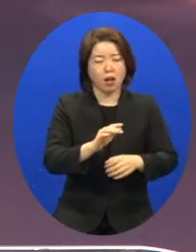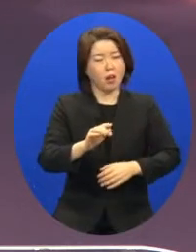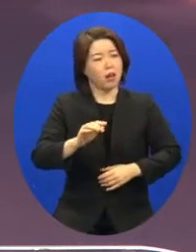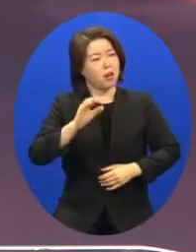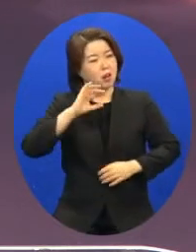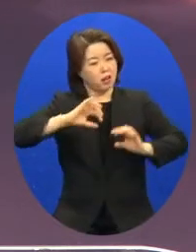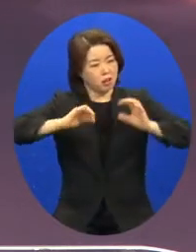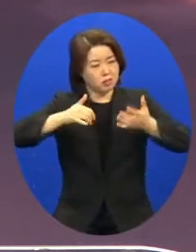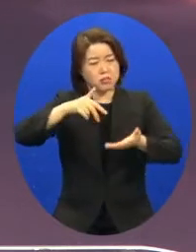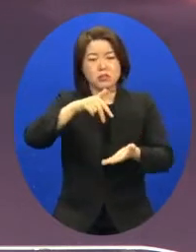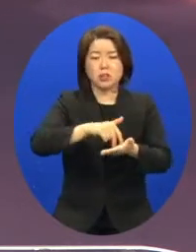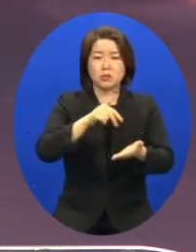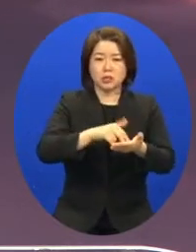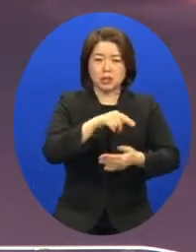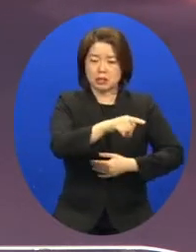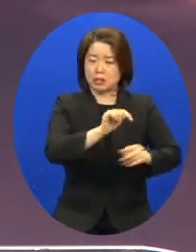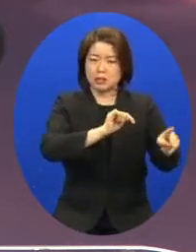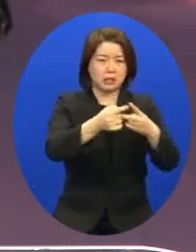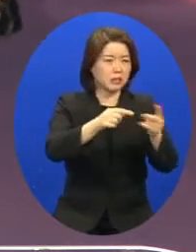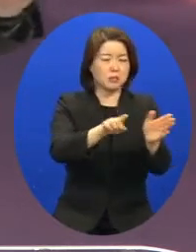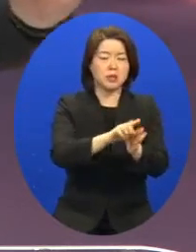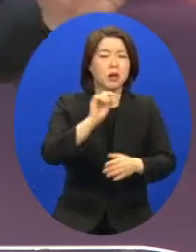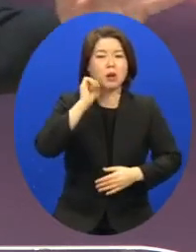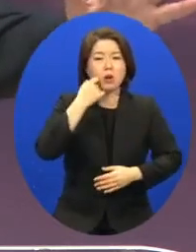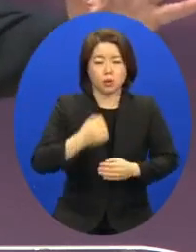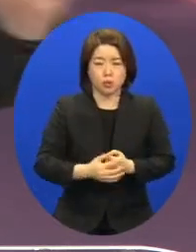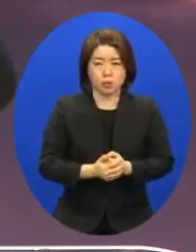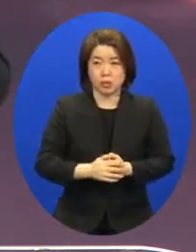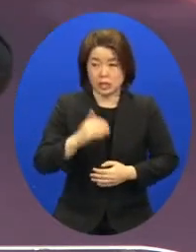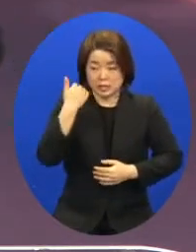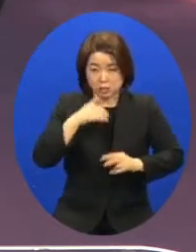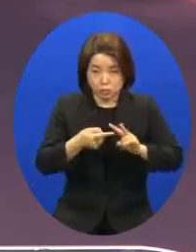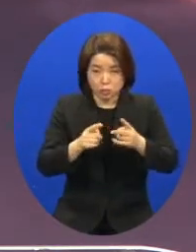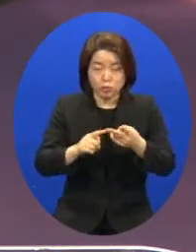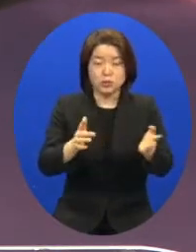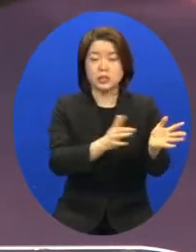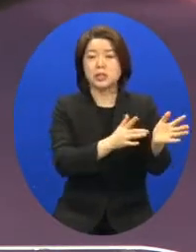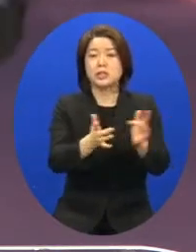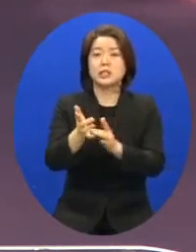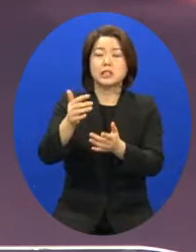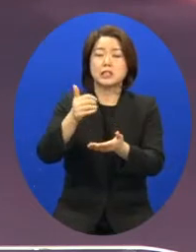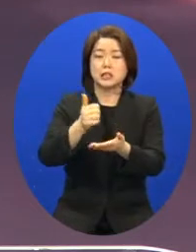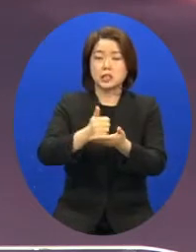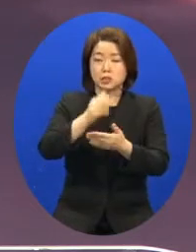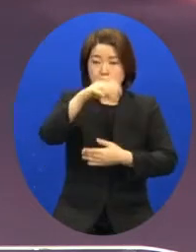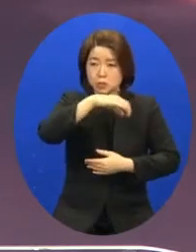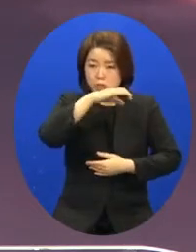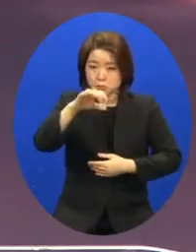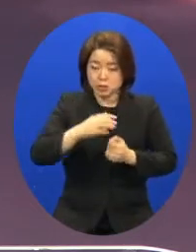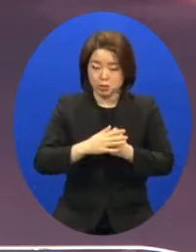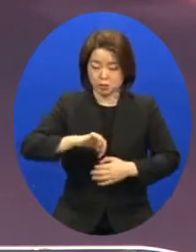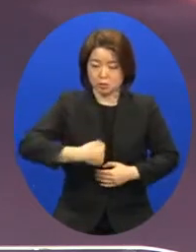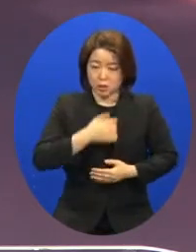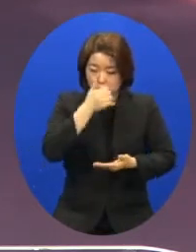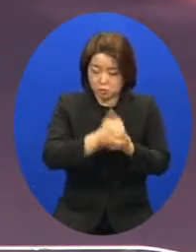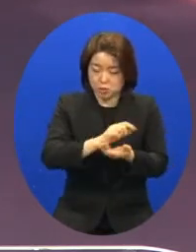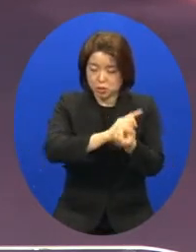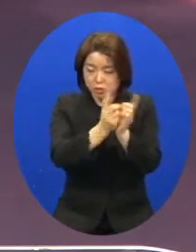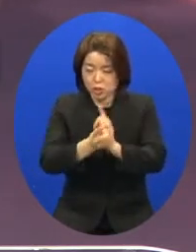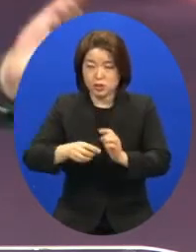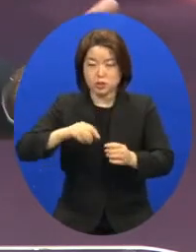않는 것입니다. 누구든지 예수님이 십자가에 자기를 대신해서 죽었다고 믿기만 하면